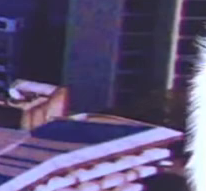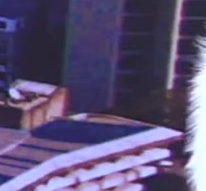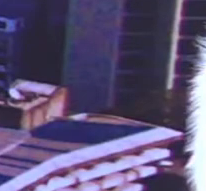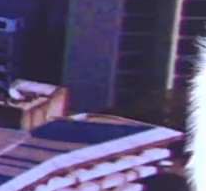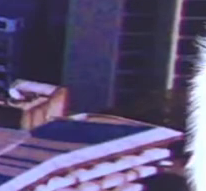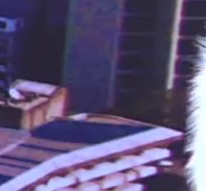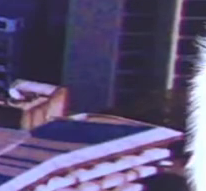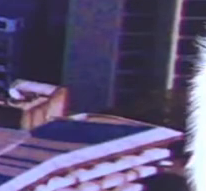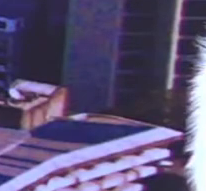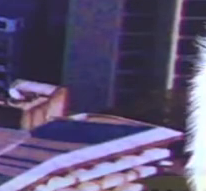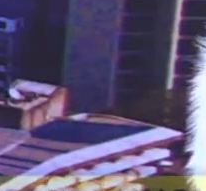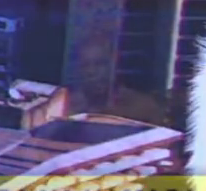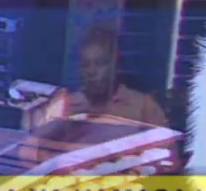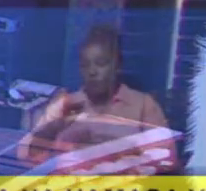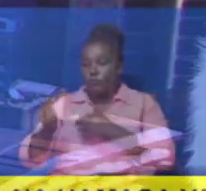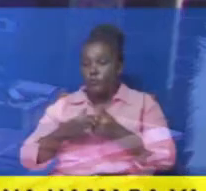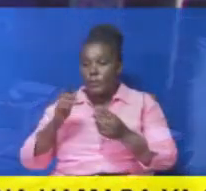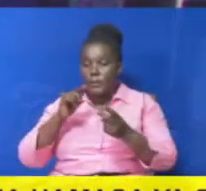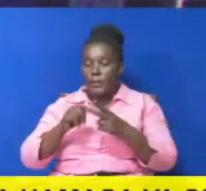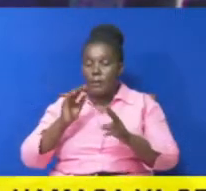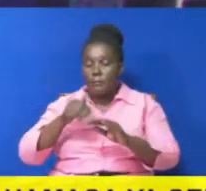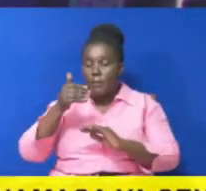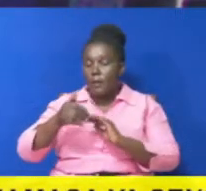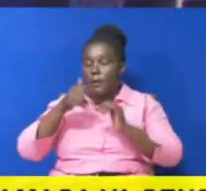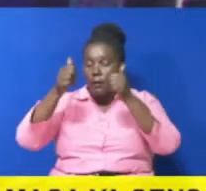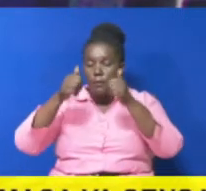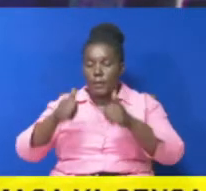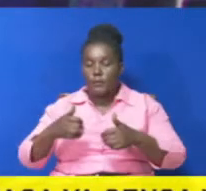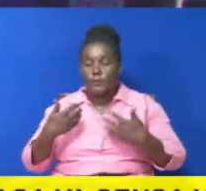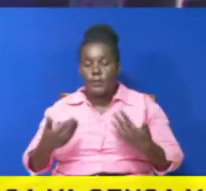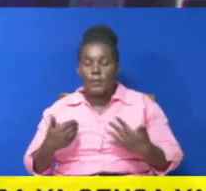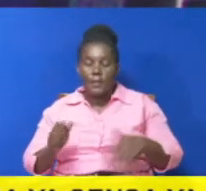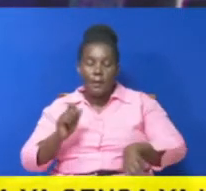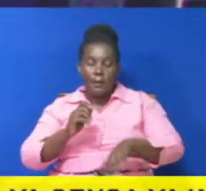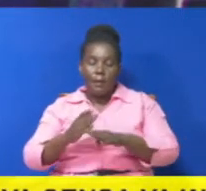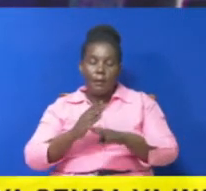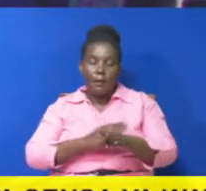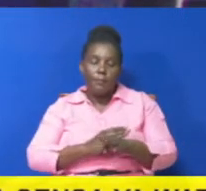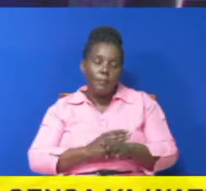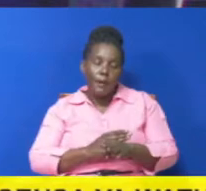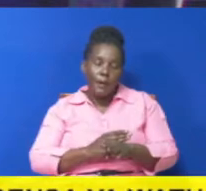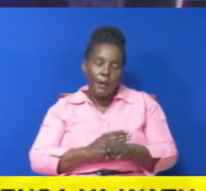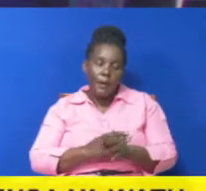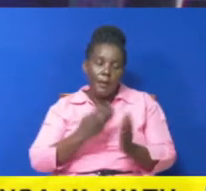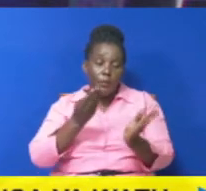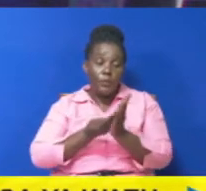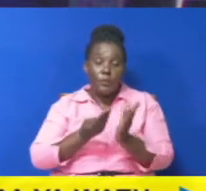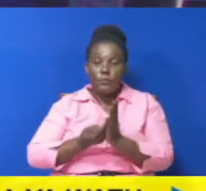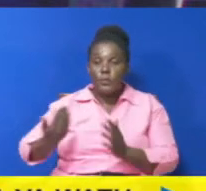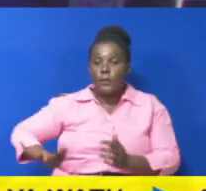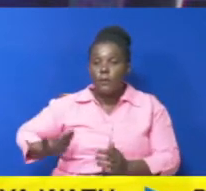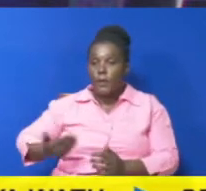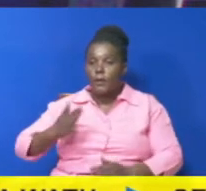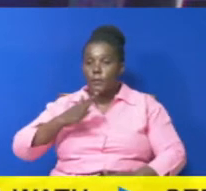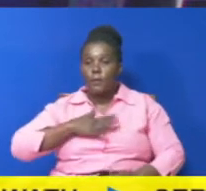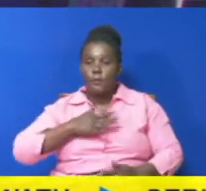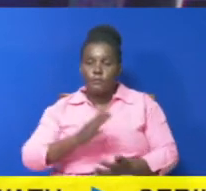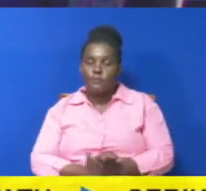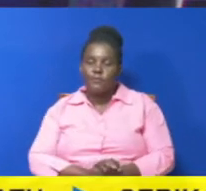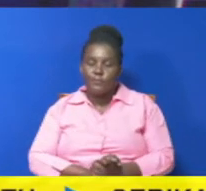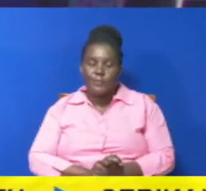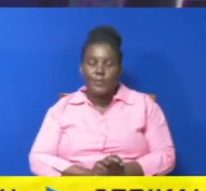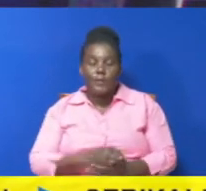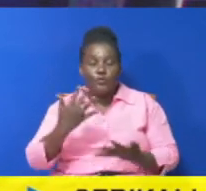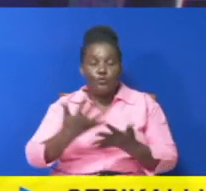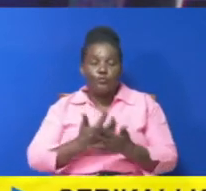Asante mtazamaji, tumerudi tena baada ya matangazo. Na sasa, kabla sija kutambulisha wageni wangu, twende